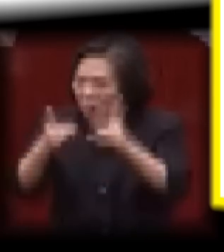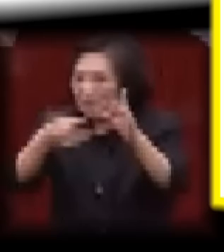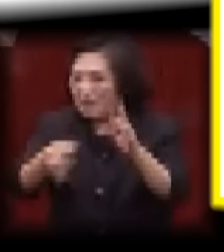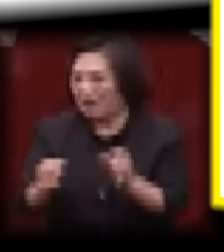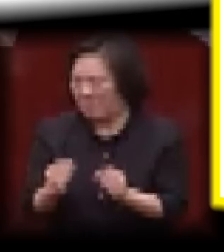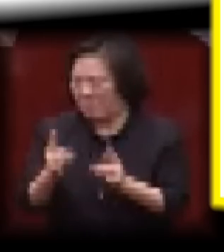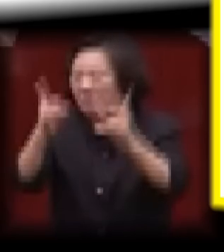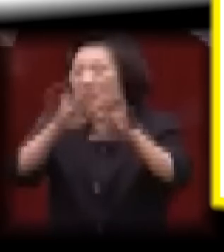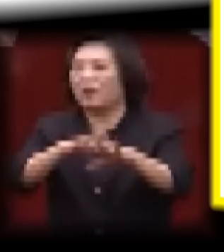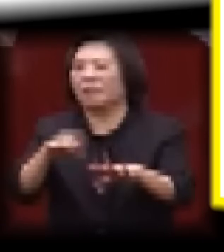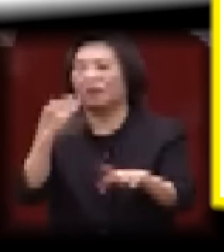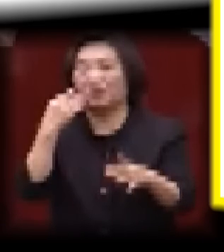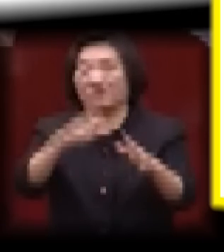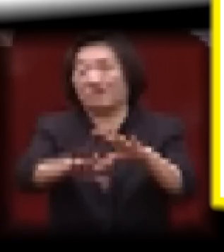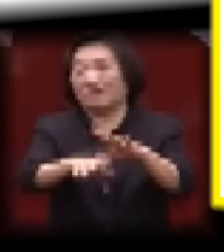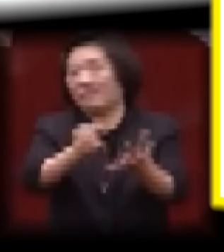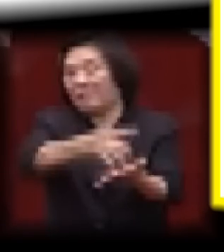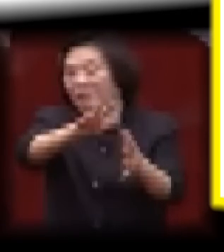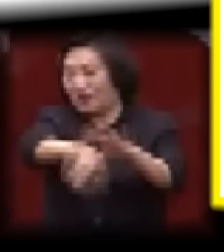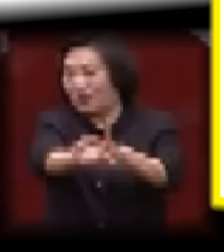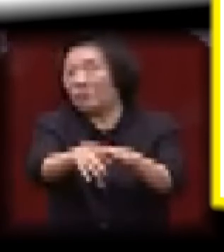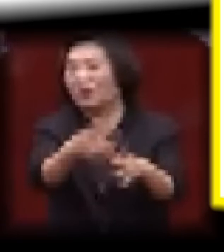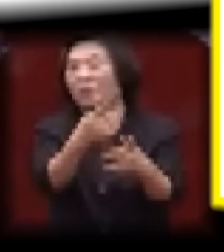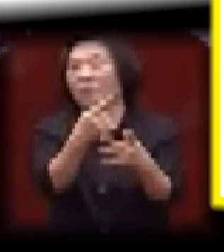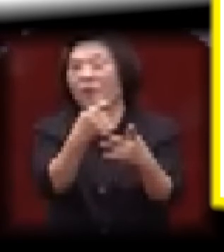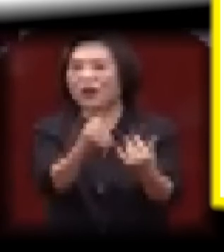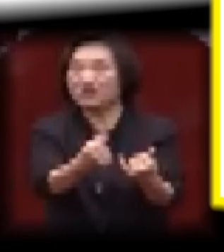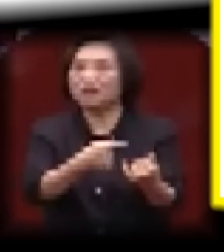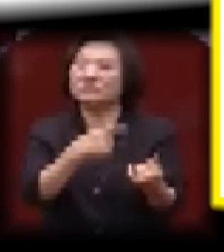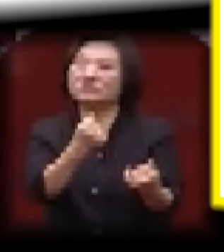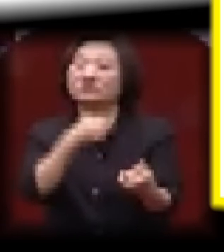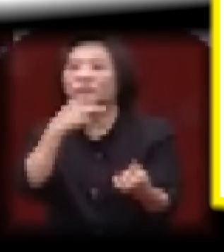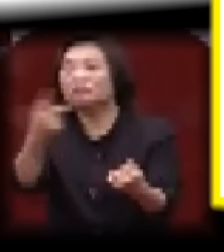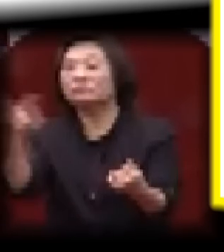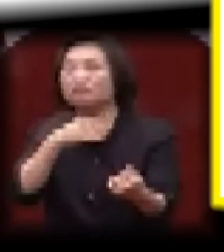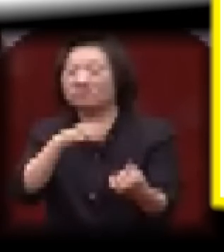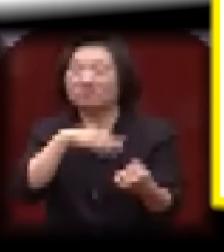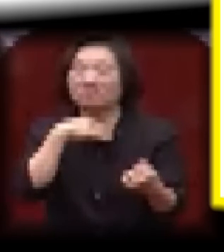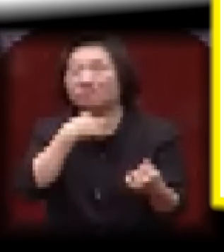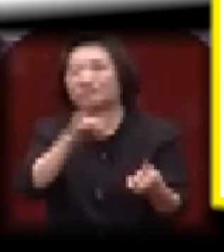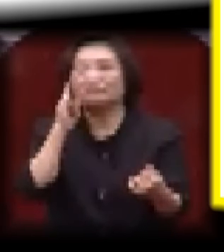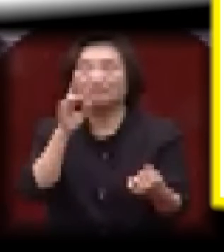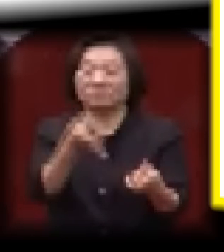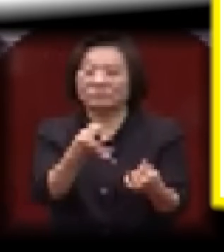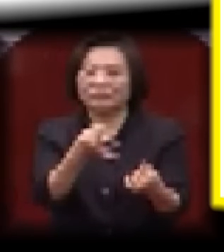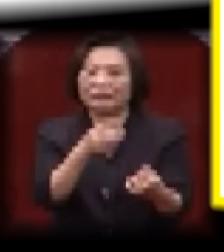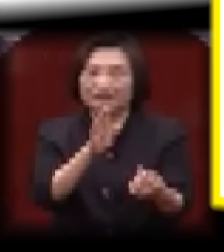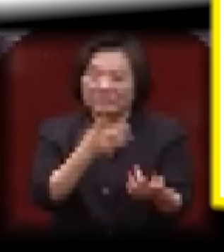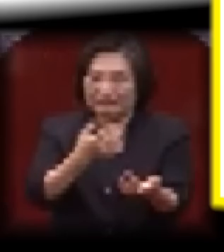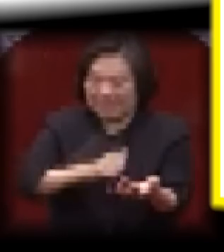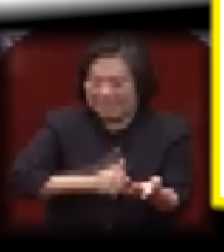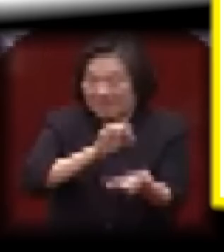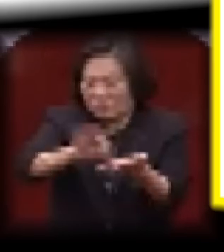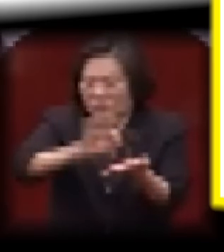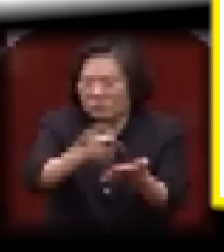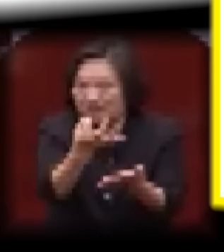知道，这个持有空屋的成本太低，所以房东宁可把空屋空在那里等待这个房价上涨，他也